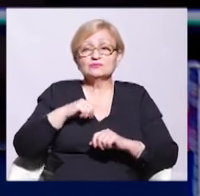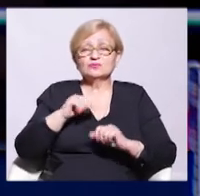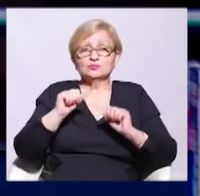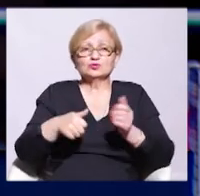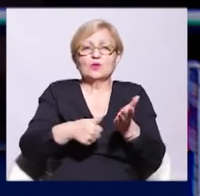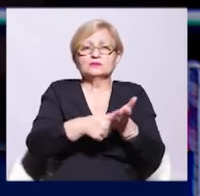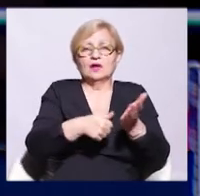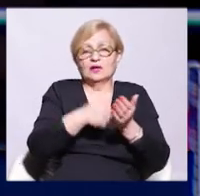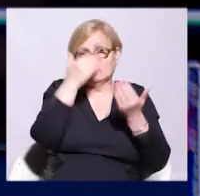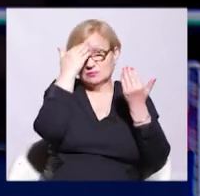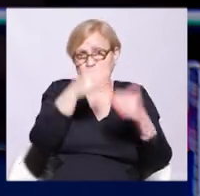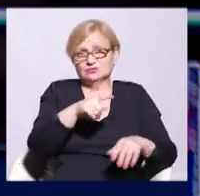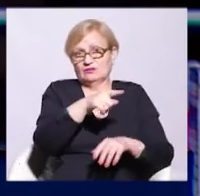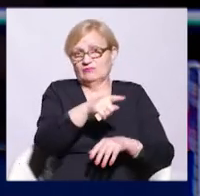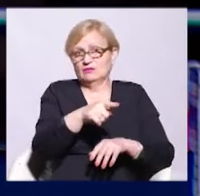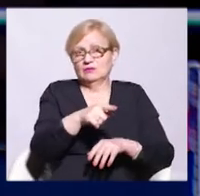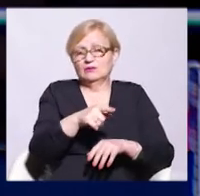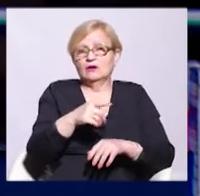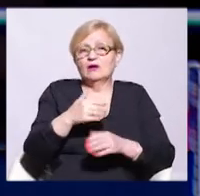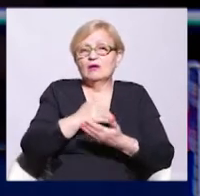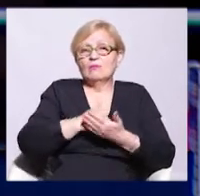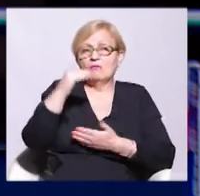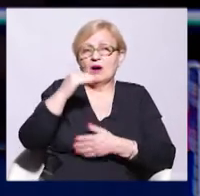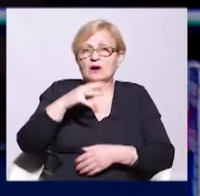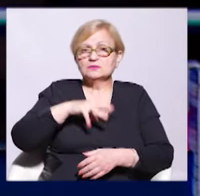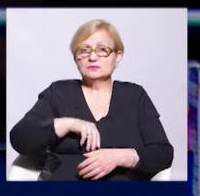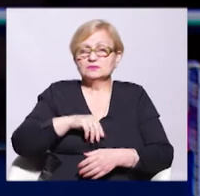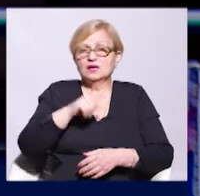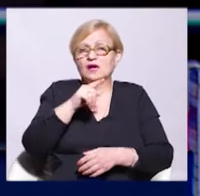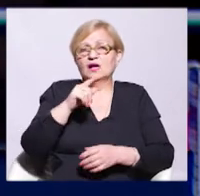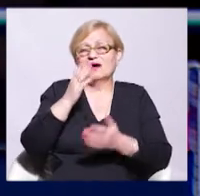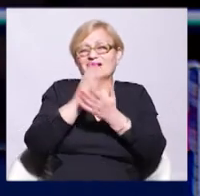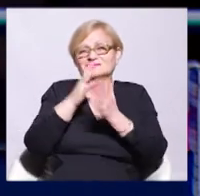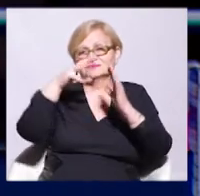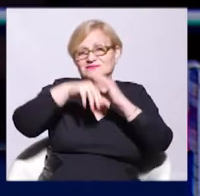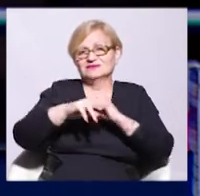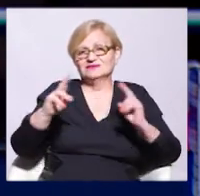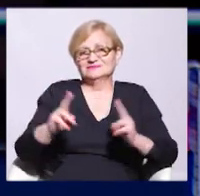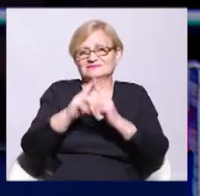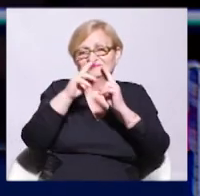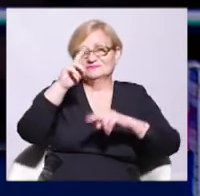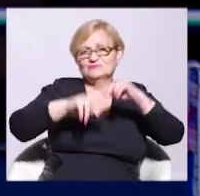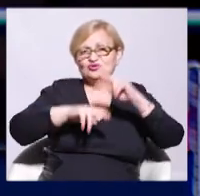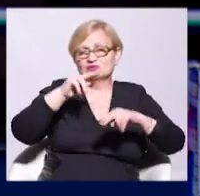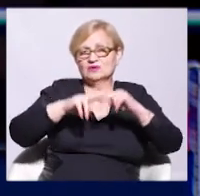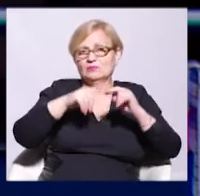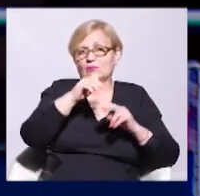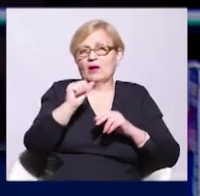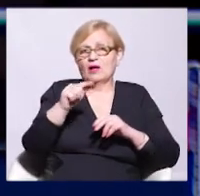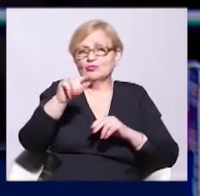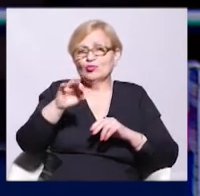იბრძვის. Მაღალი სულიერების საბუთად ათონის მთაზე სამონასტრო მშენებლობა,